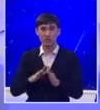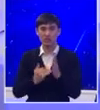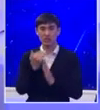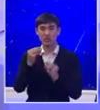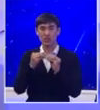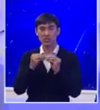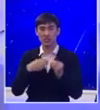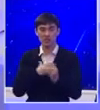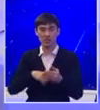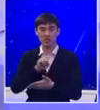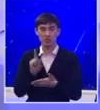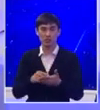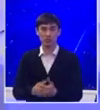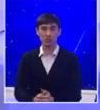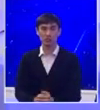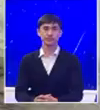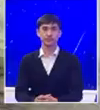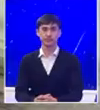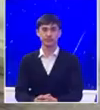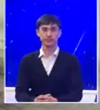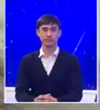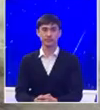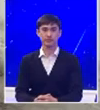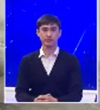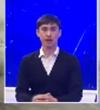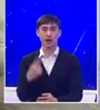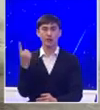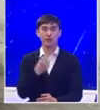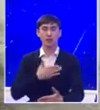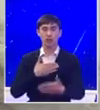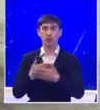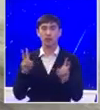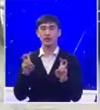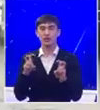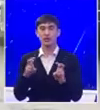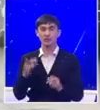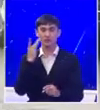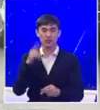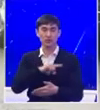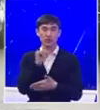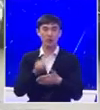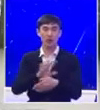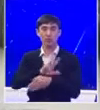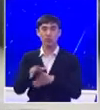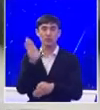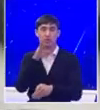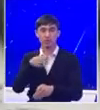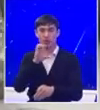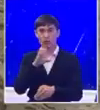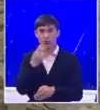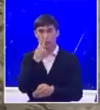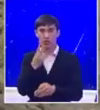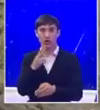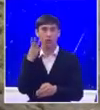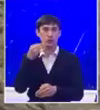свыше 10 важных вопросов. Пожалуй, одной из самых актуальных тем всегда остается вопрос обеспечения питьевой водой. И несмотря на то,